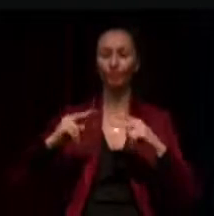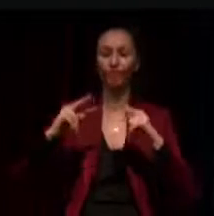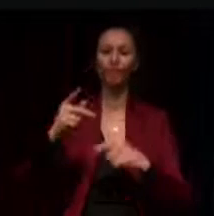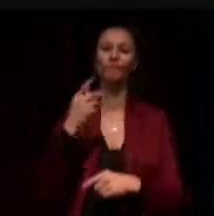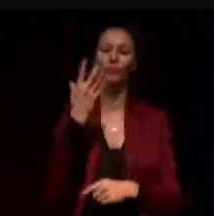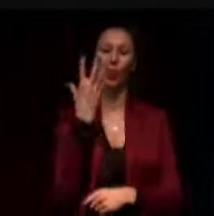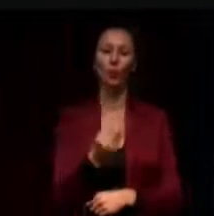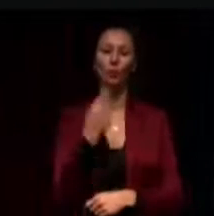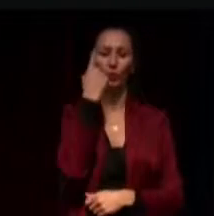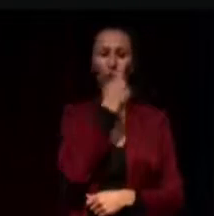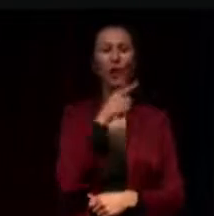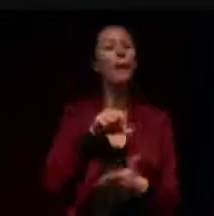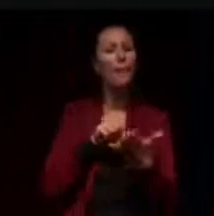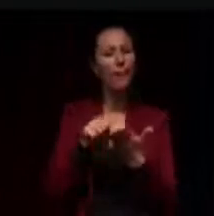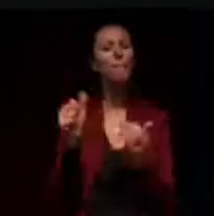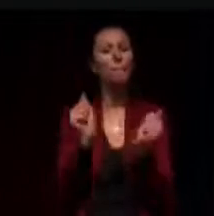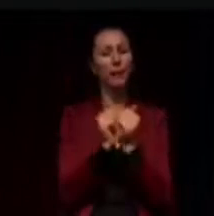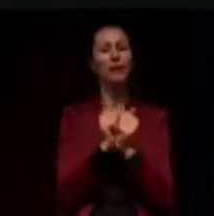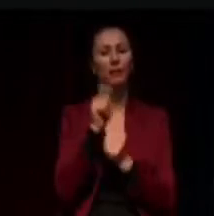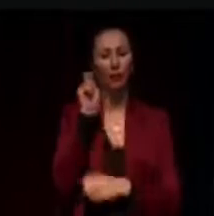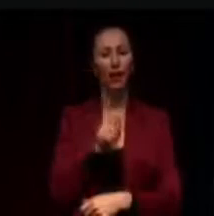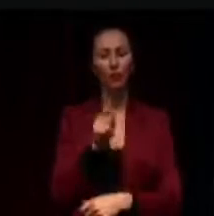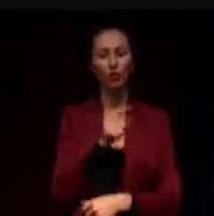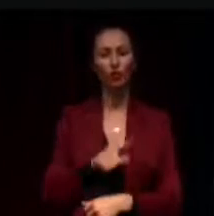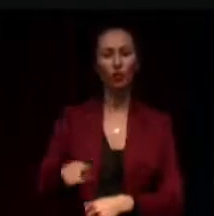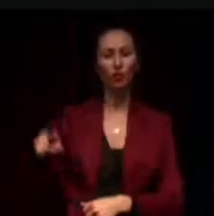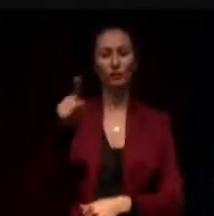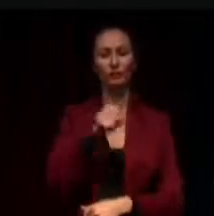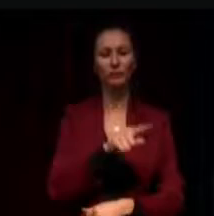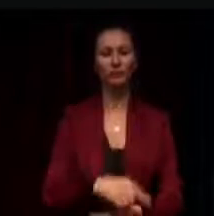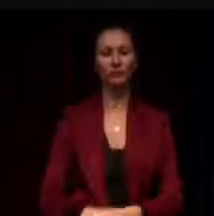olmuştur. Bunu da hep birlikte yapacağız.